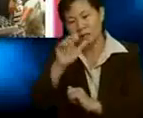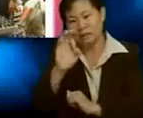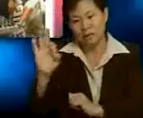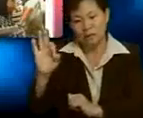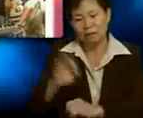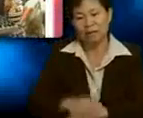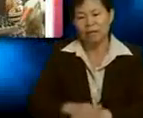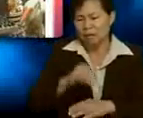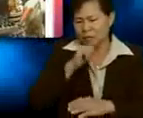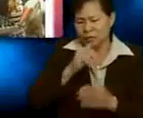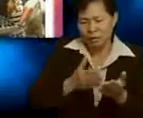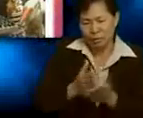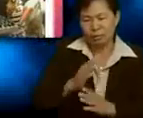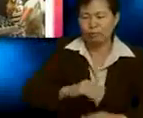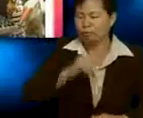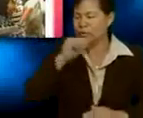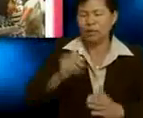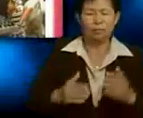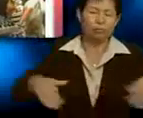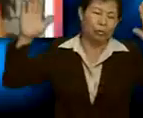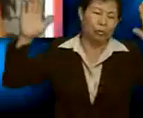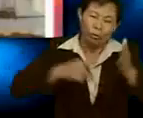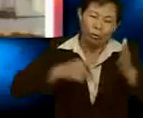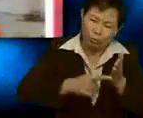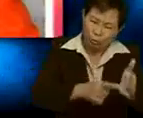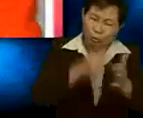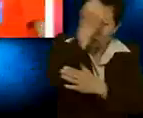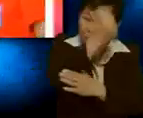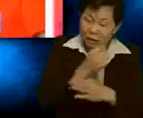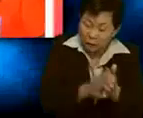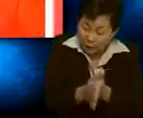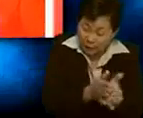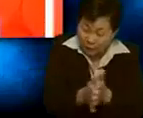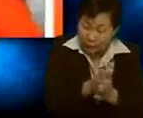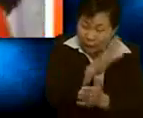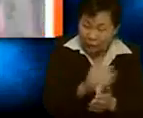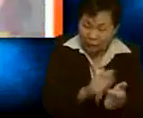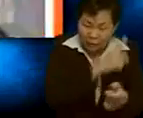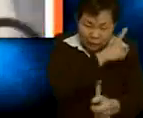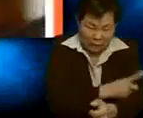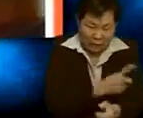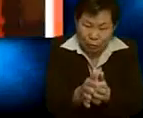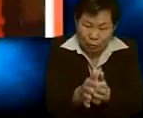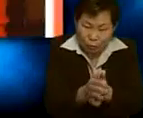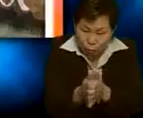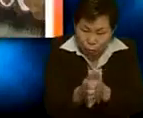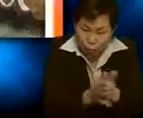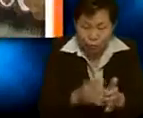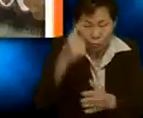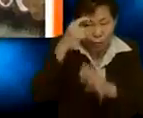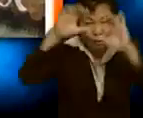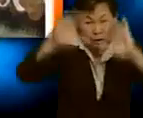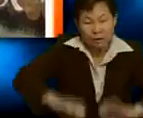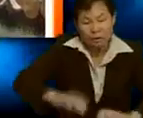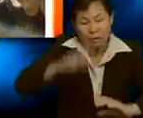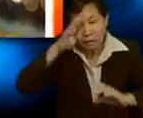Jennifer. Dia langsung tidak berputus asa. Dia mempamerkan sikap gigih dan berdaya usaha dengan memikirkan cara